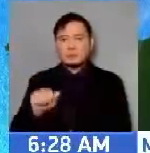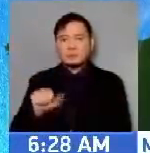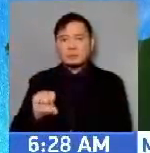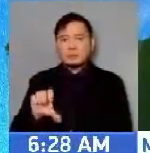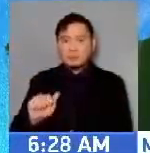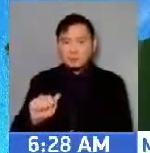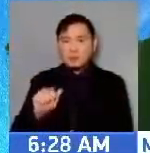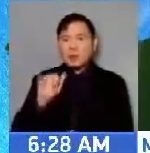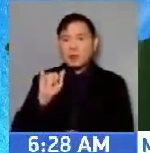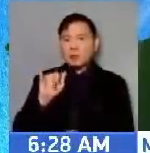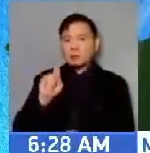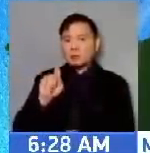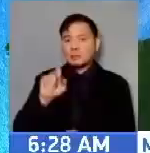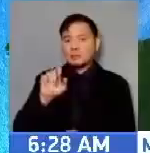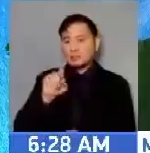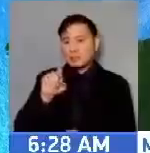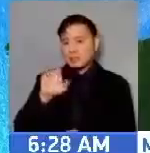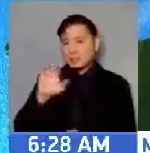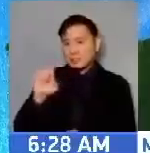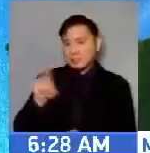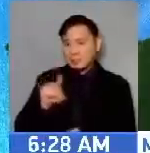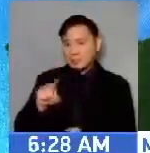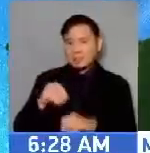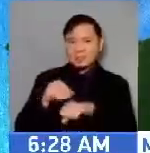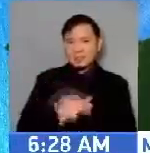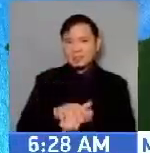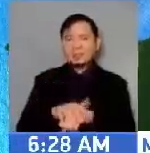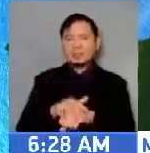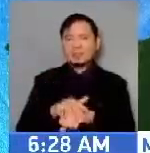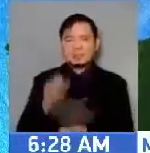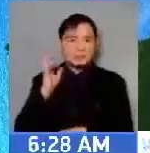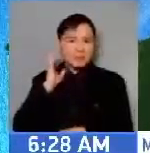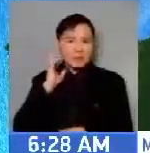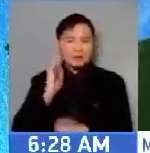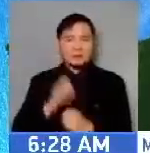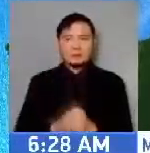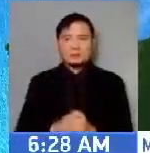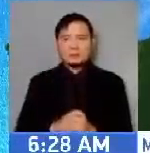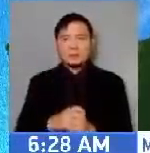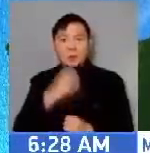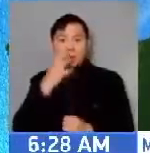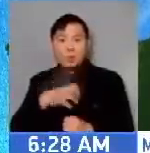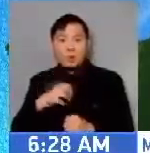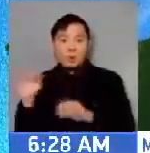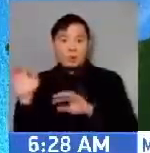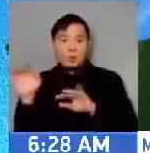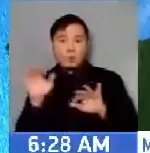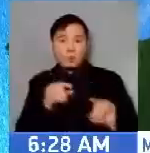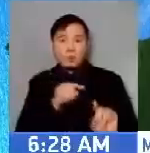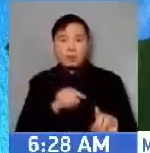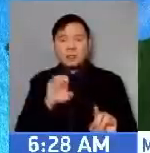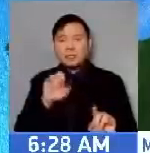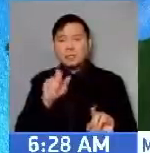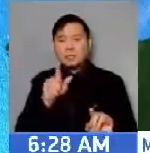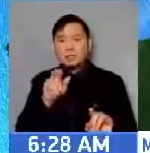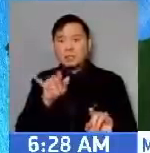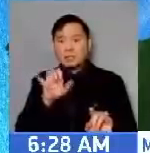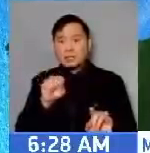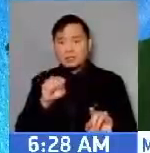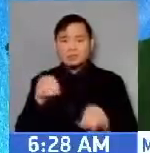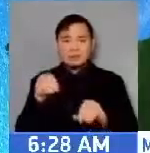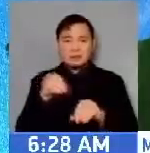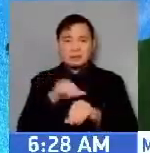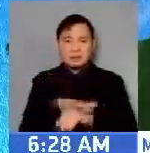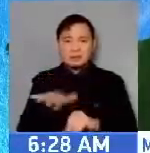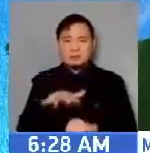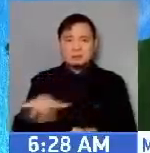o ITCZ ang Southern Mindanao. Easterlies o mainit na hangin galing sa Dagat Pasipiko naman ang umiiral sa nalalabing bahagi ng